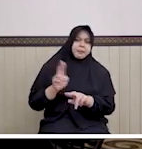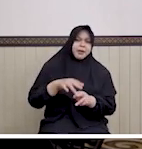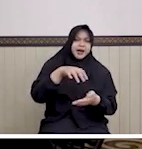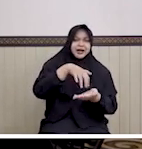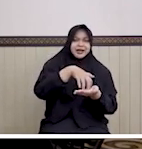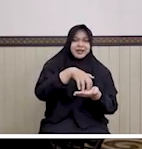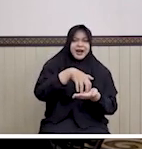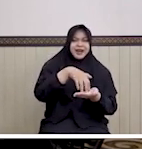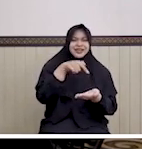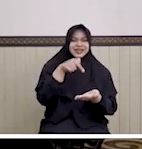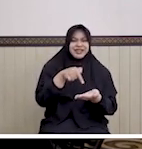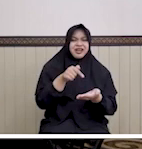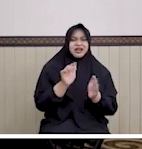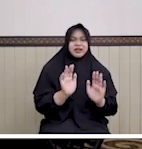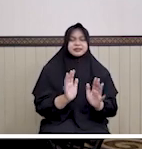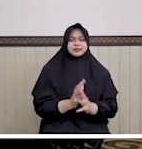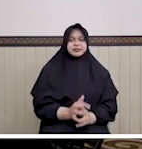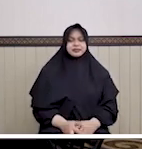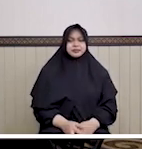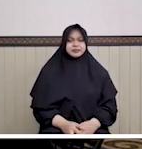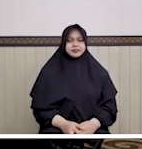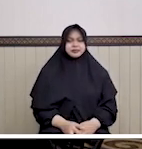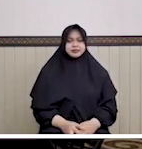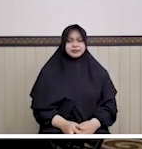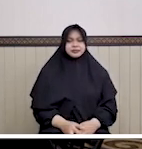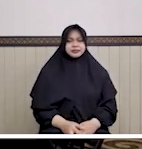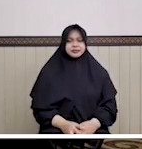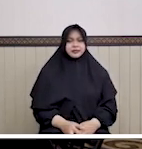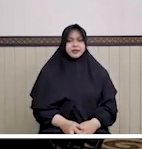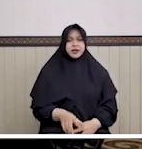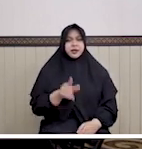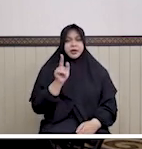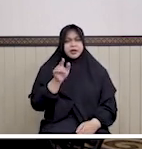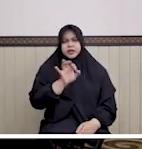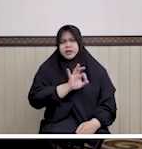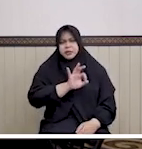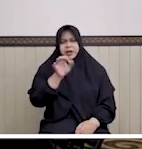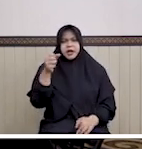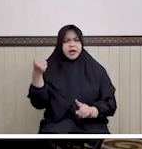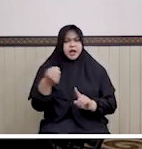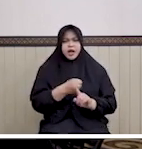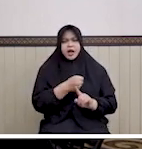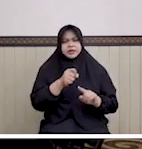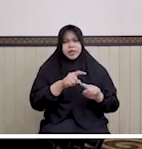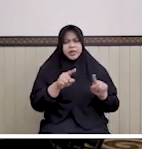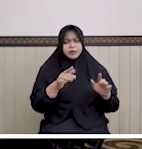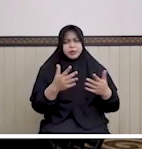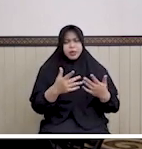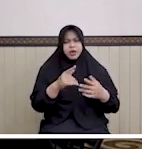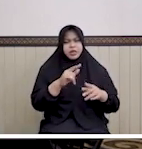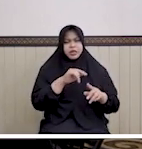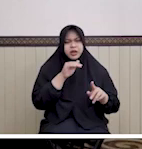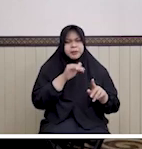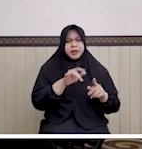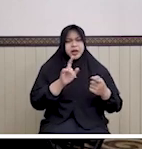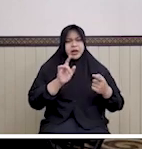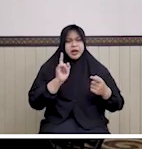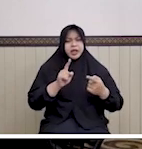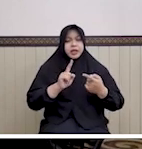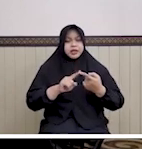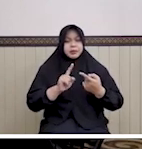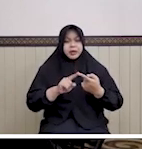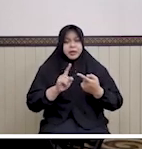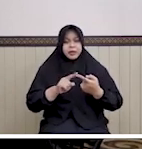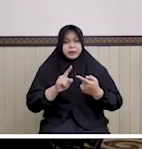dia kayak gitu sehingga kadang-kadang orang tua enggak ada ke Khan enggak gitu Kadek padahal kawan-kawan seperti ini